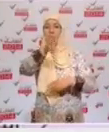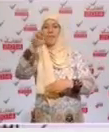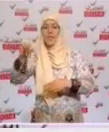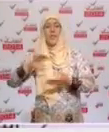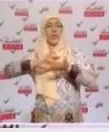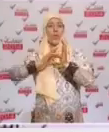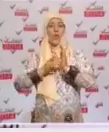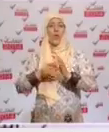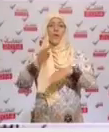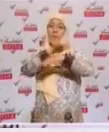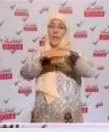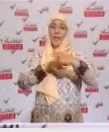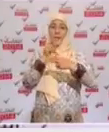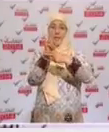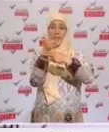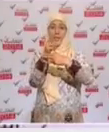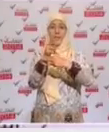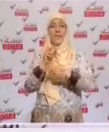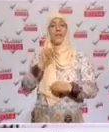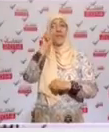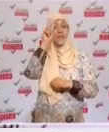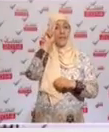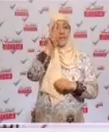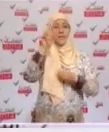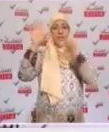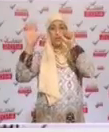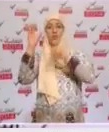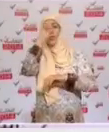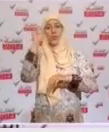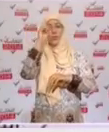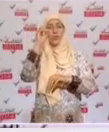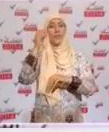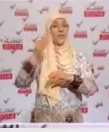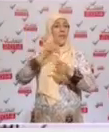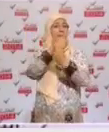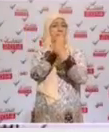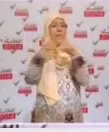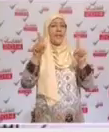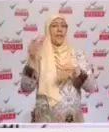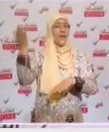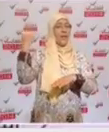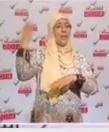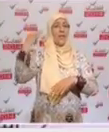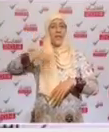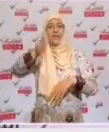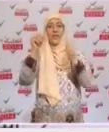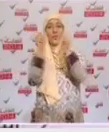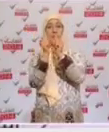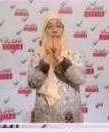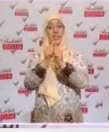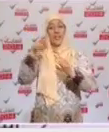عاصمة الفاطميين. إنما حتى 26 أكتوبر 2014 تختلف تماما عن سابقتها لسنة 2011، إذ